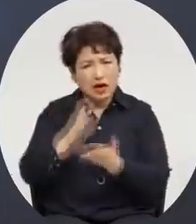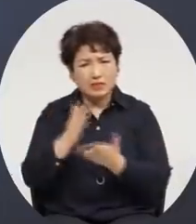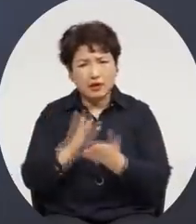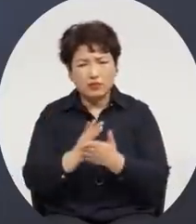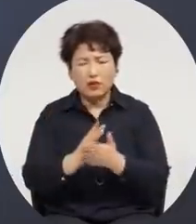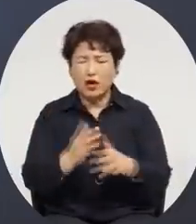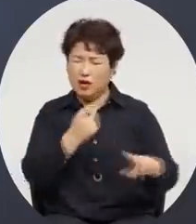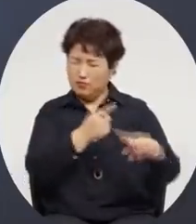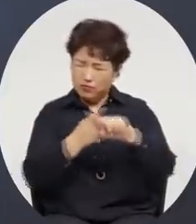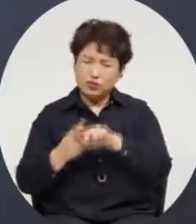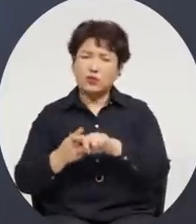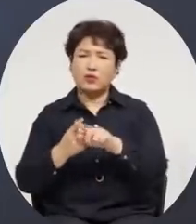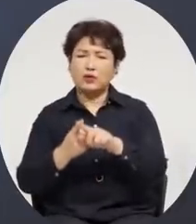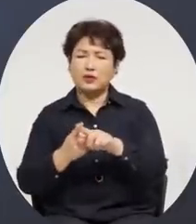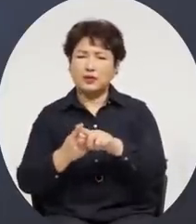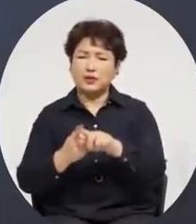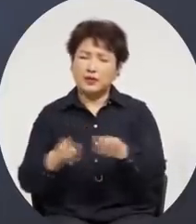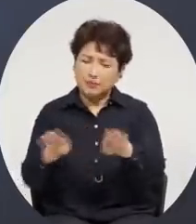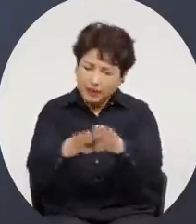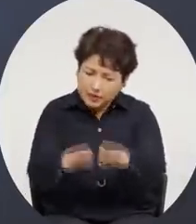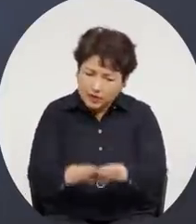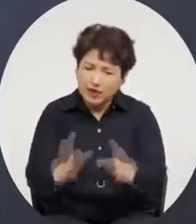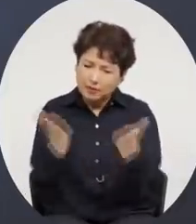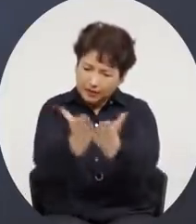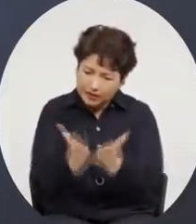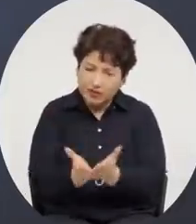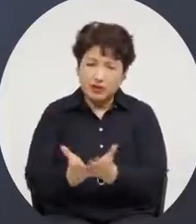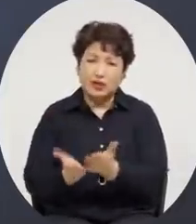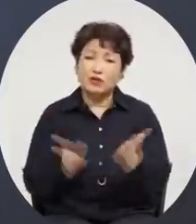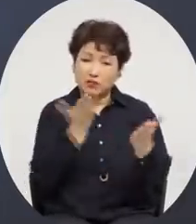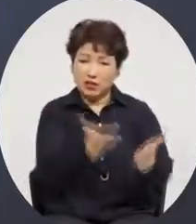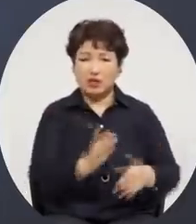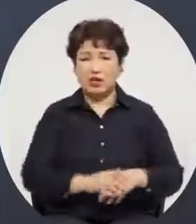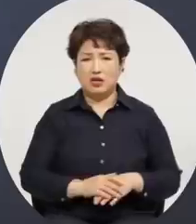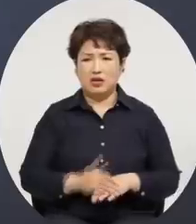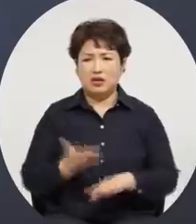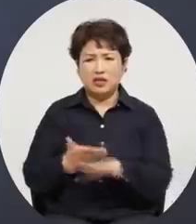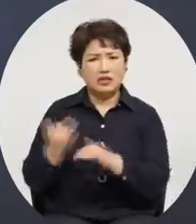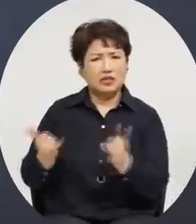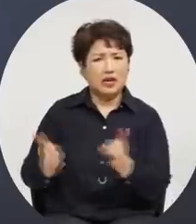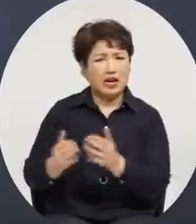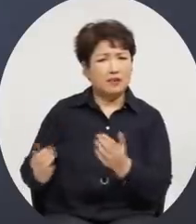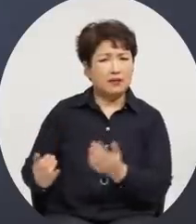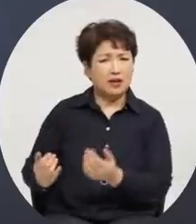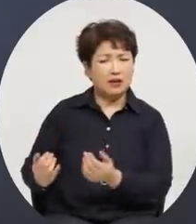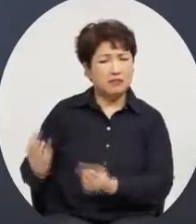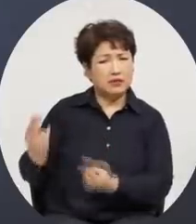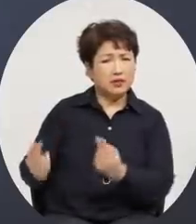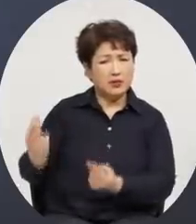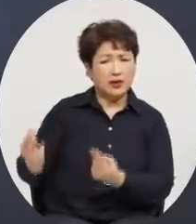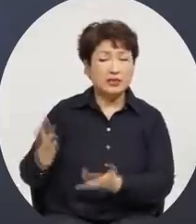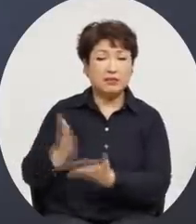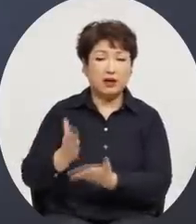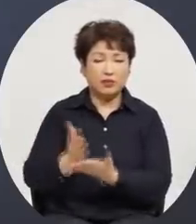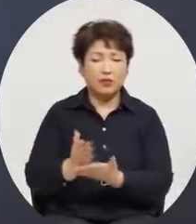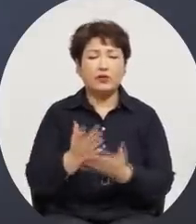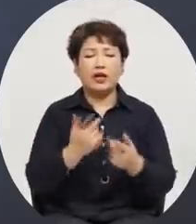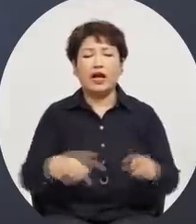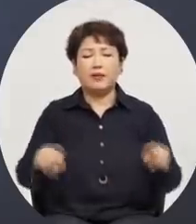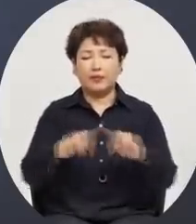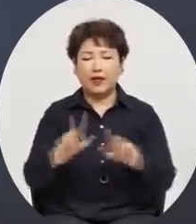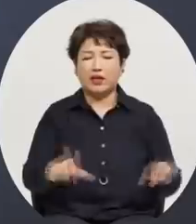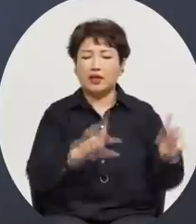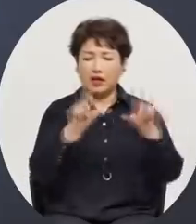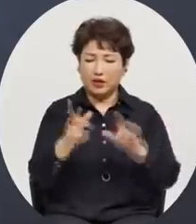하고 맞추는다. 이걸 뭐 이건 남하고 비교도 하지 말고 같이 살려면 이렇게 해야